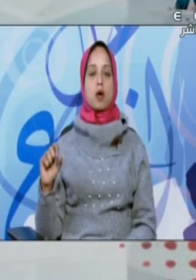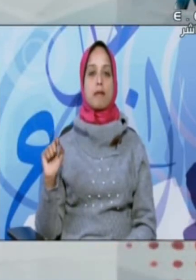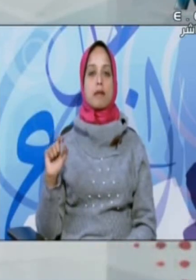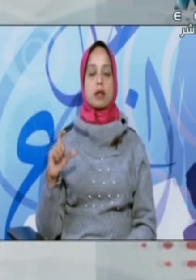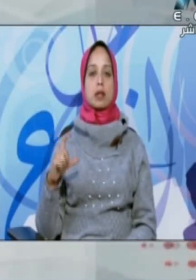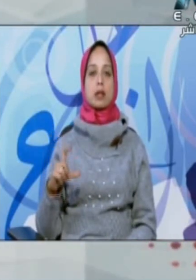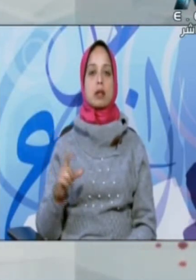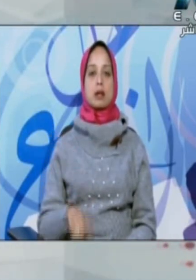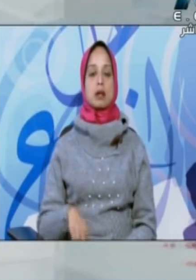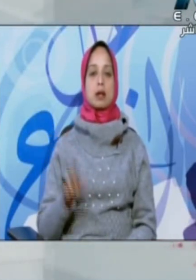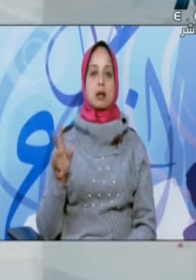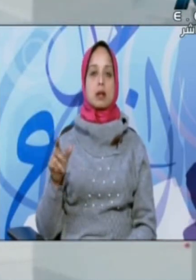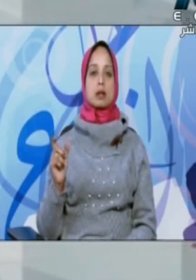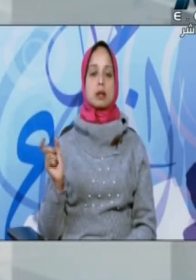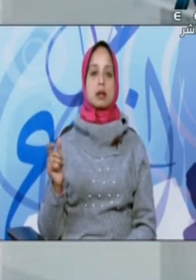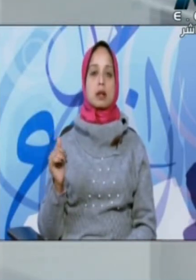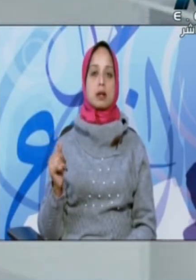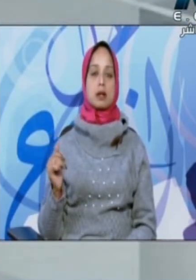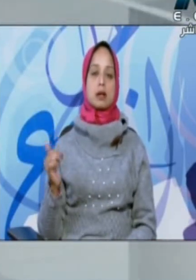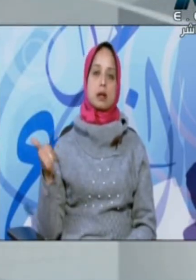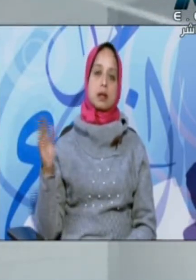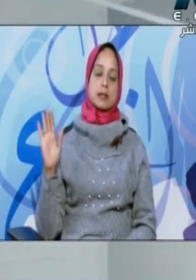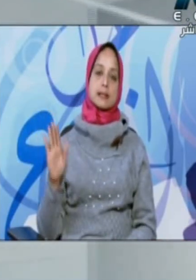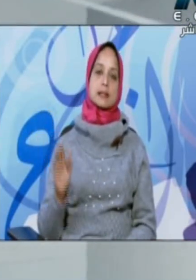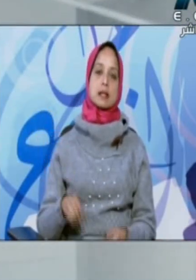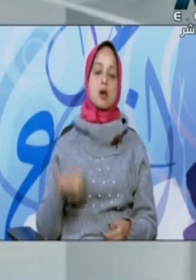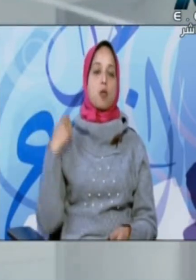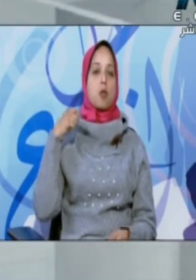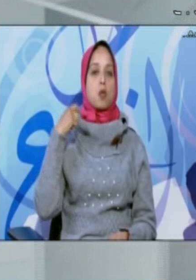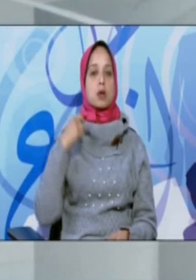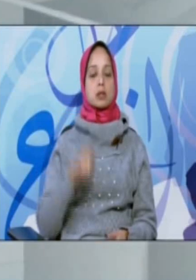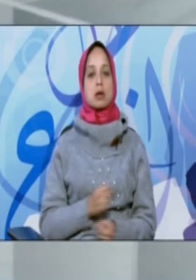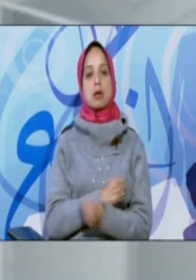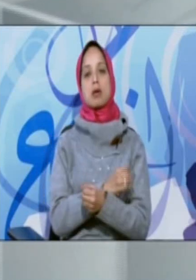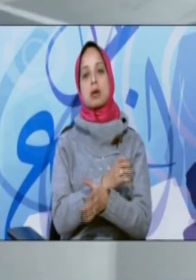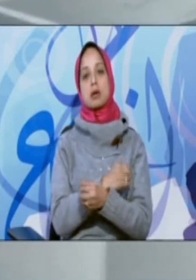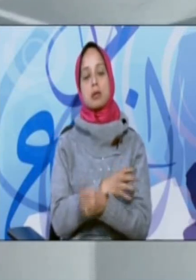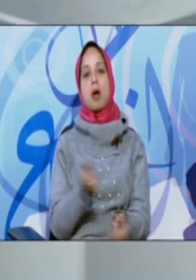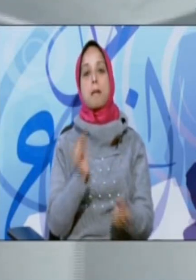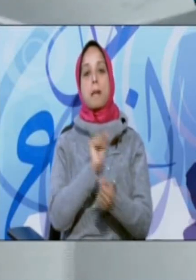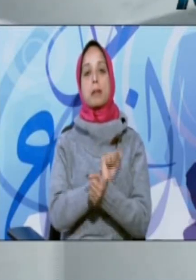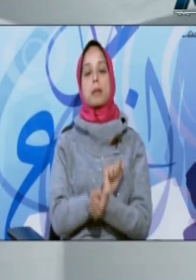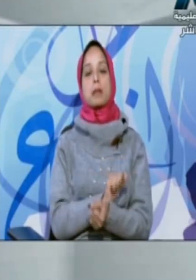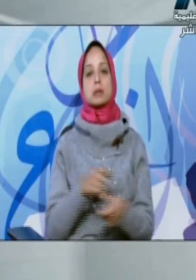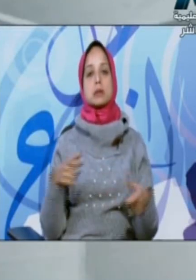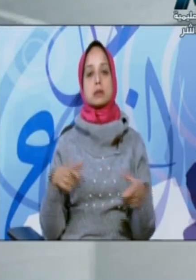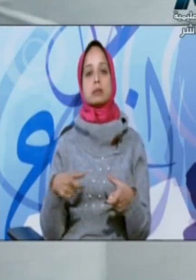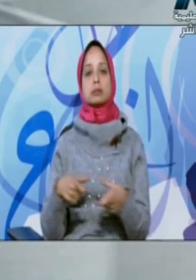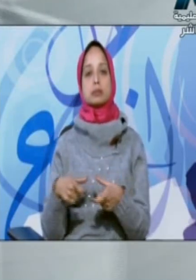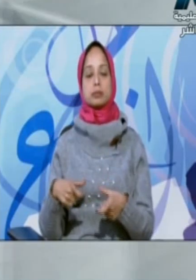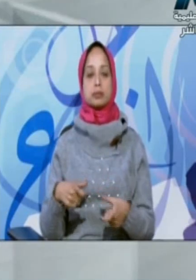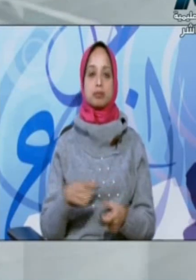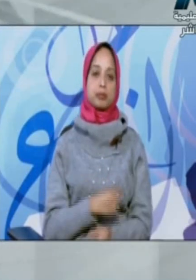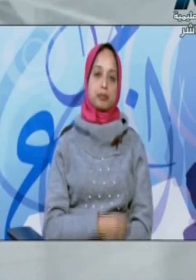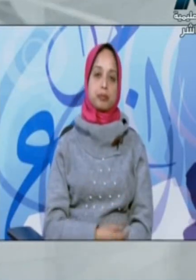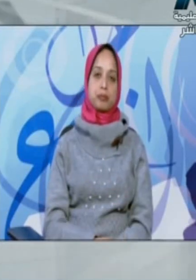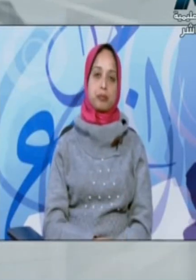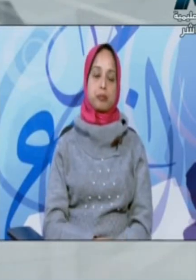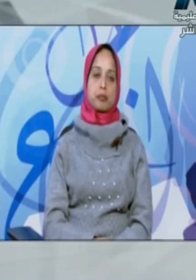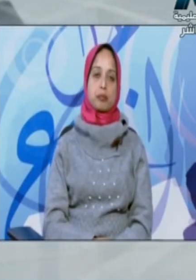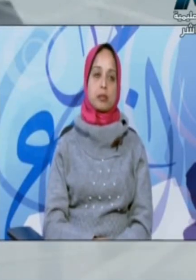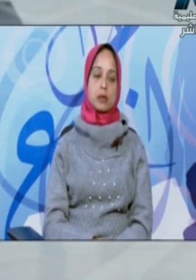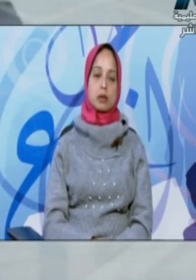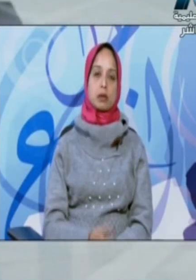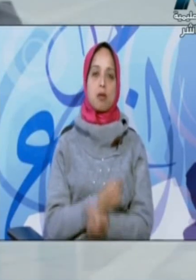الوزارة، أطلق الحريات التي كانت محبوسة في ظل حكومات الأقلية. طب وبعديها لما